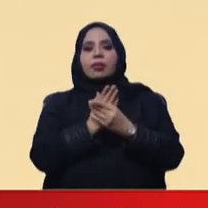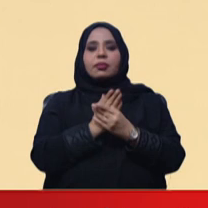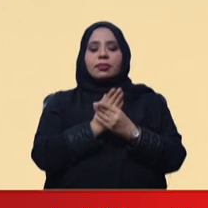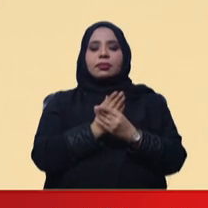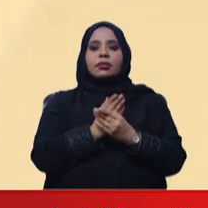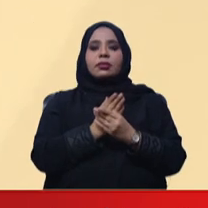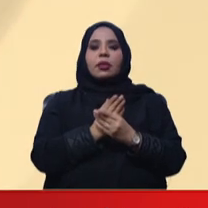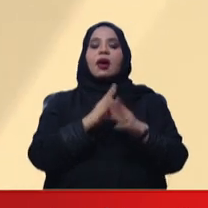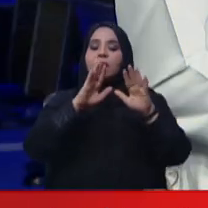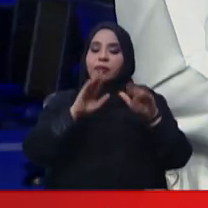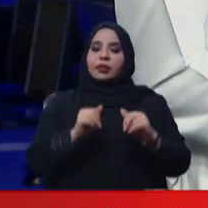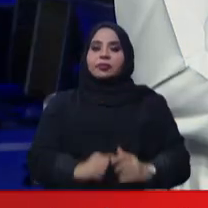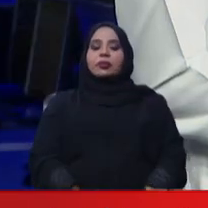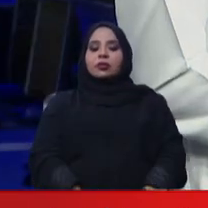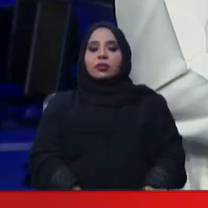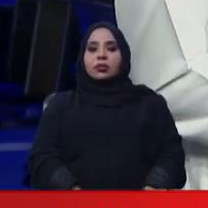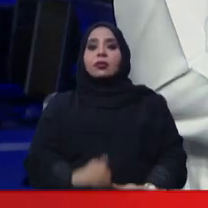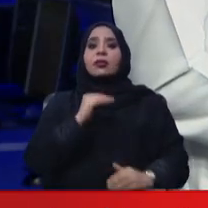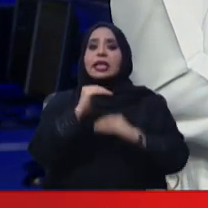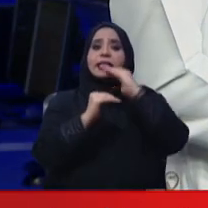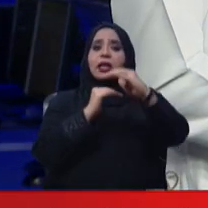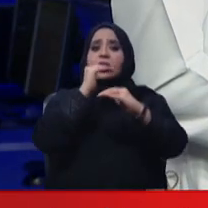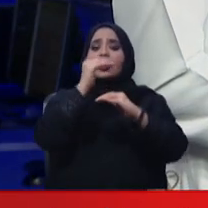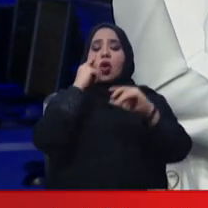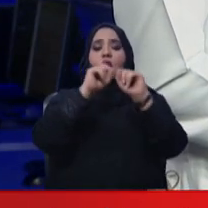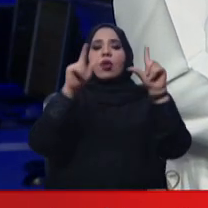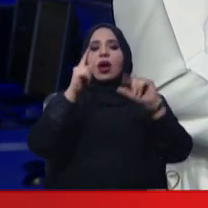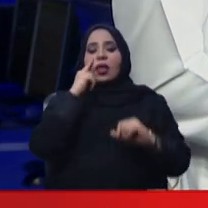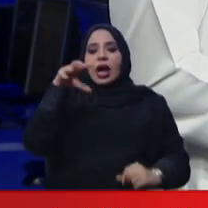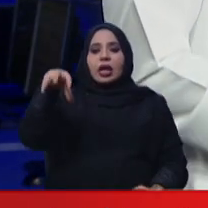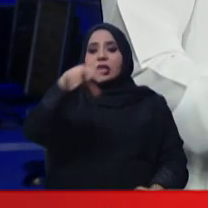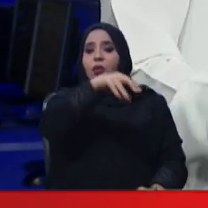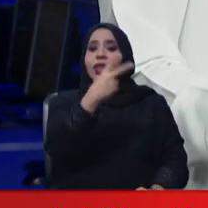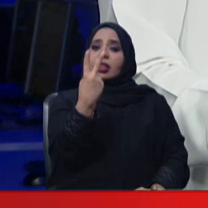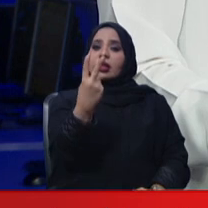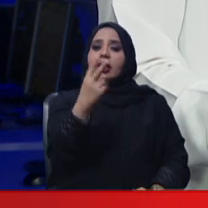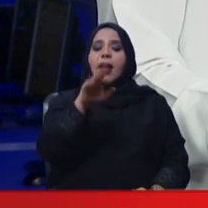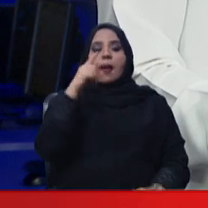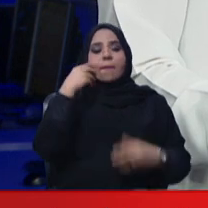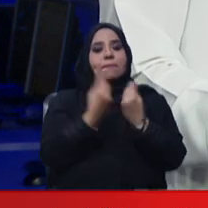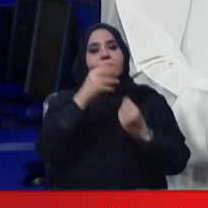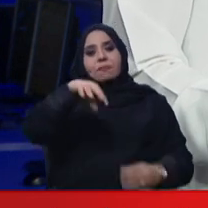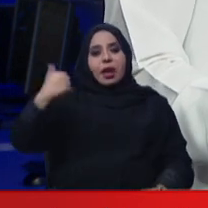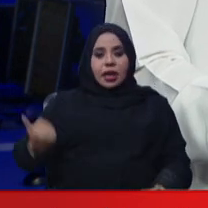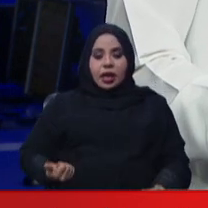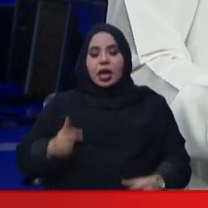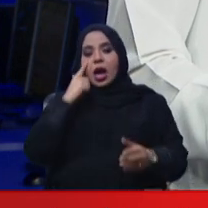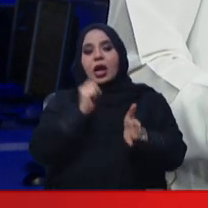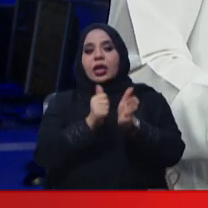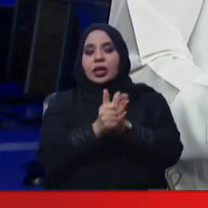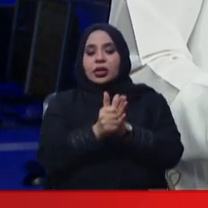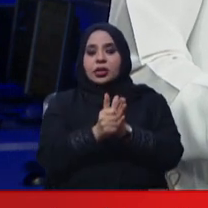كافة الصعد، والسعي الدؤوب من قبل الدولتين من قبل مملكة البحرين بقيادة